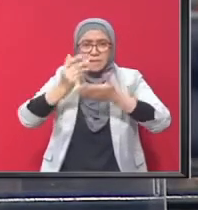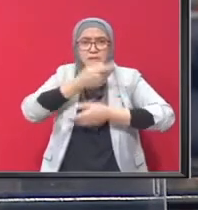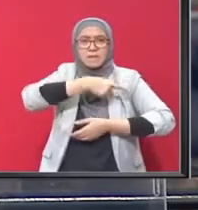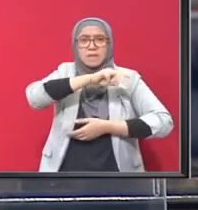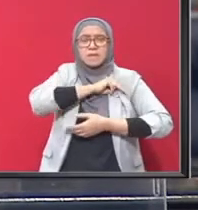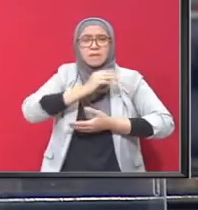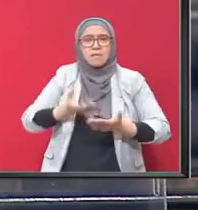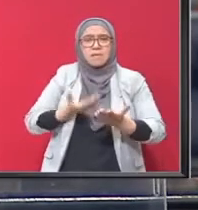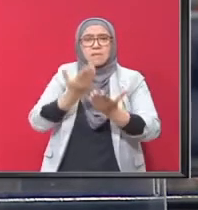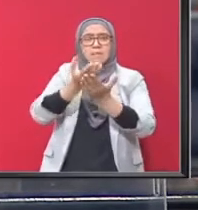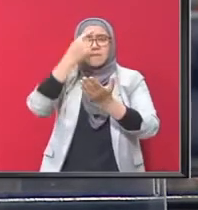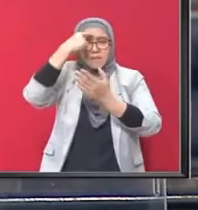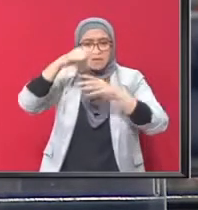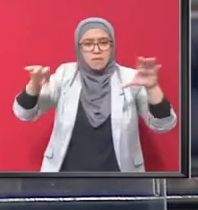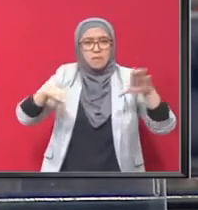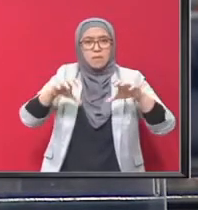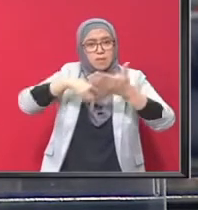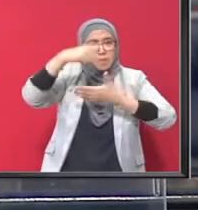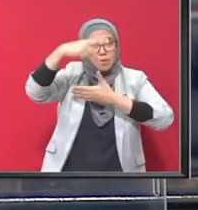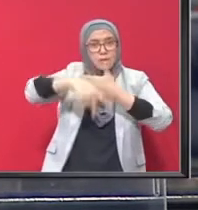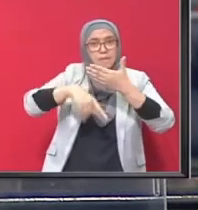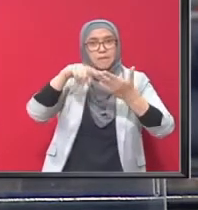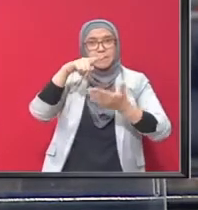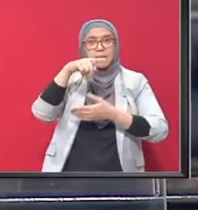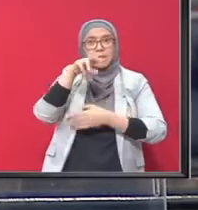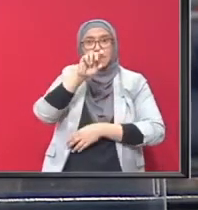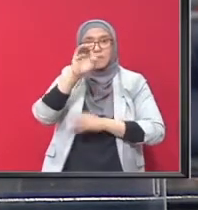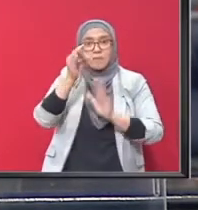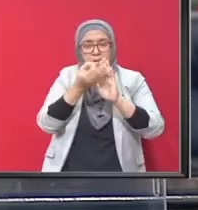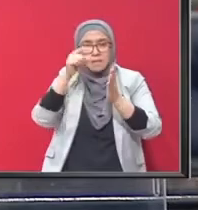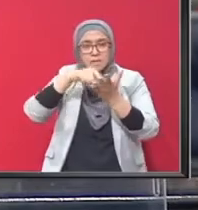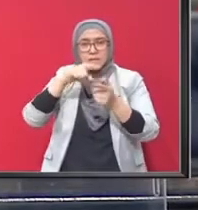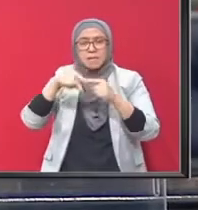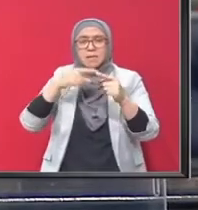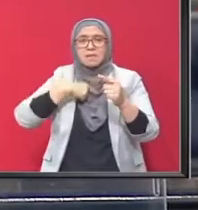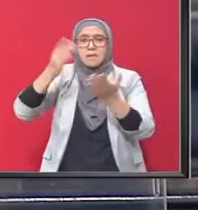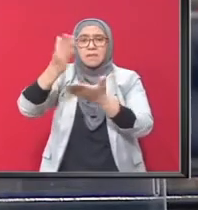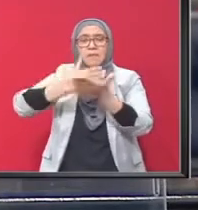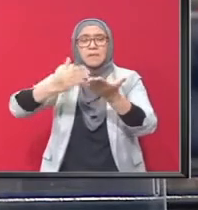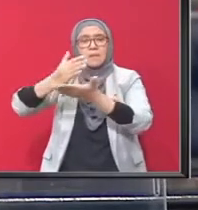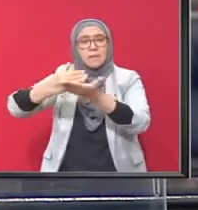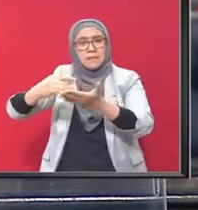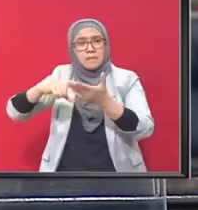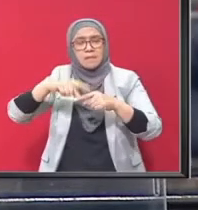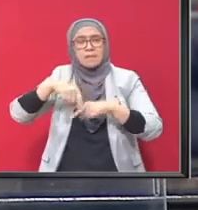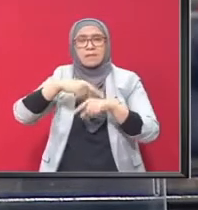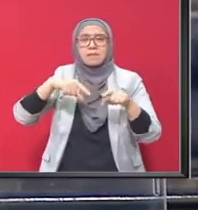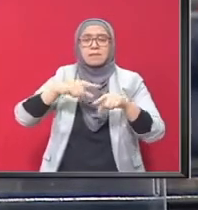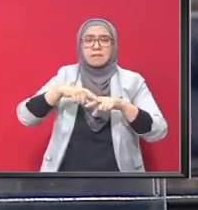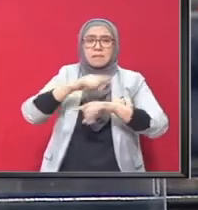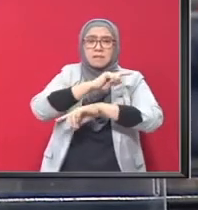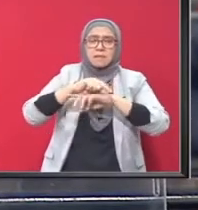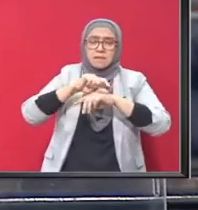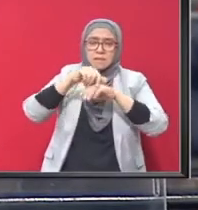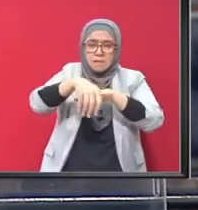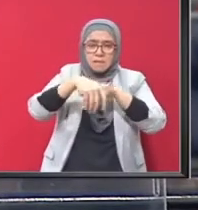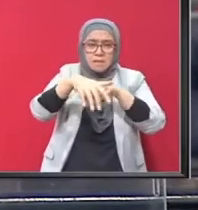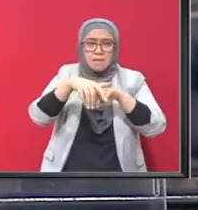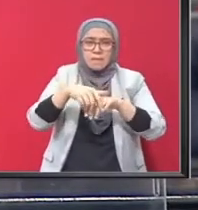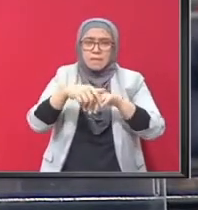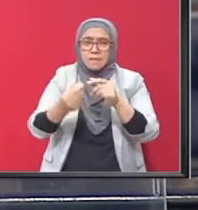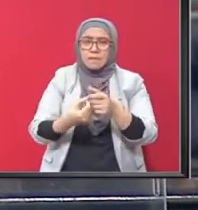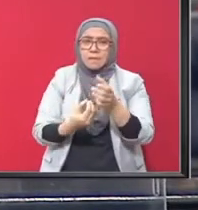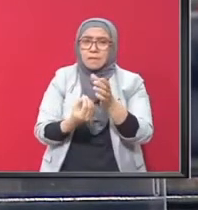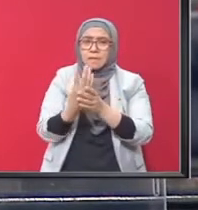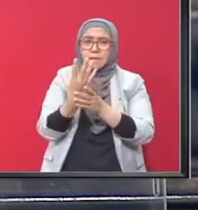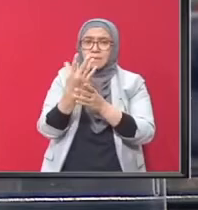membuat program web server file ini di wilayah 8 padi di Kedah Hadi m termasuk juga